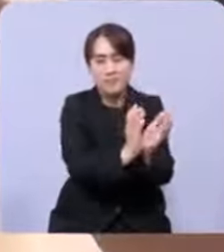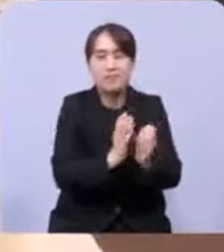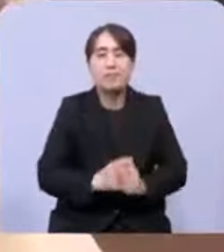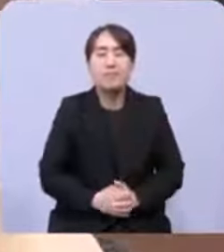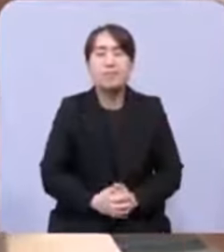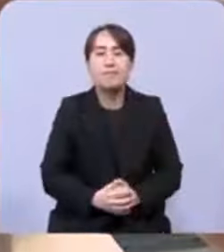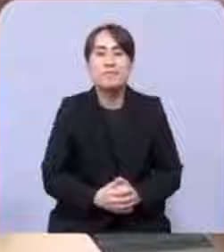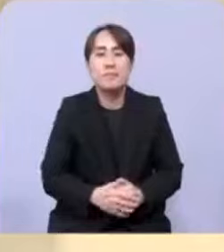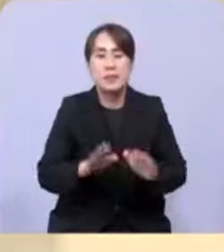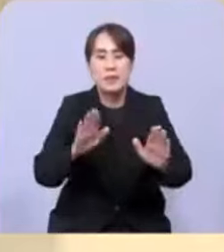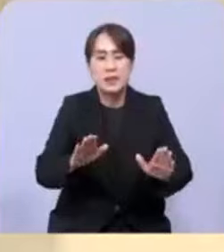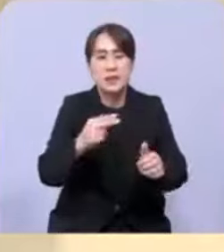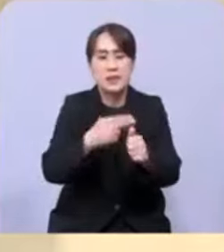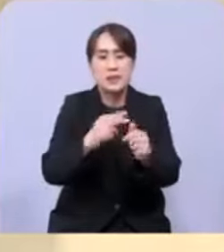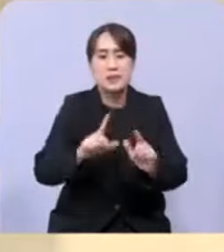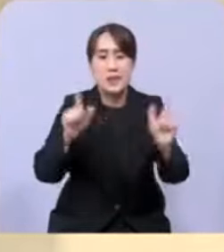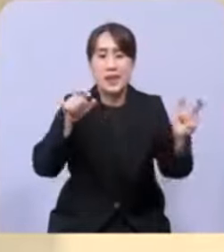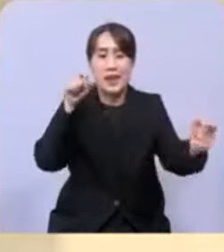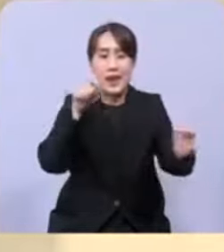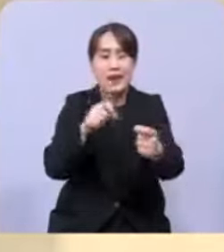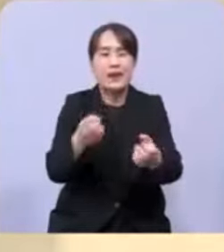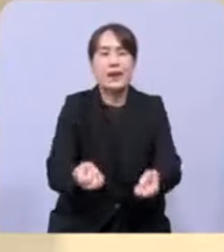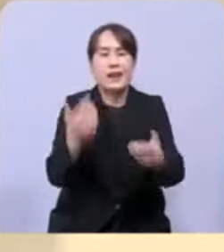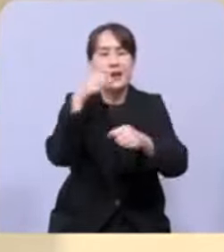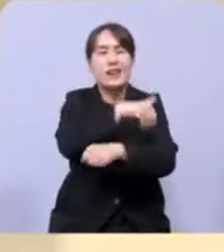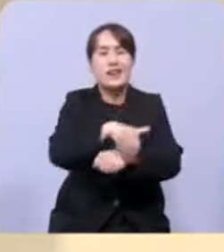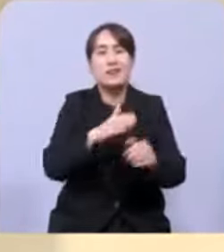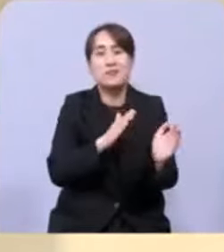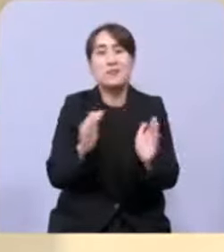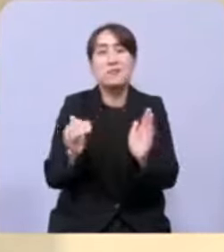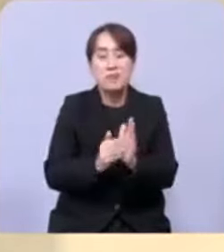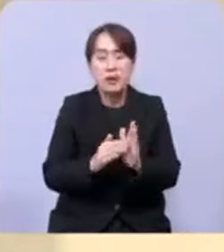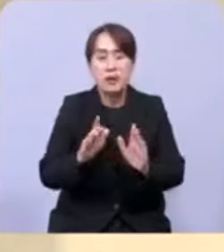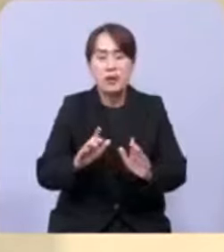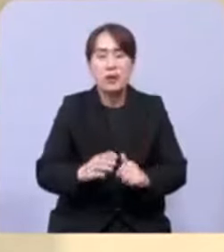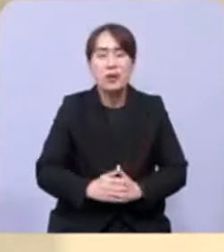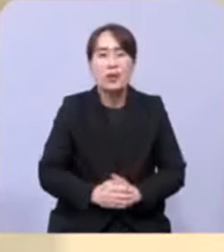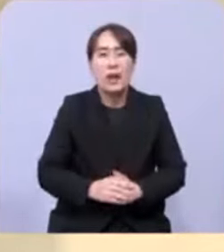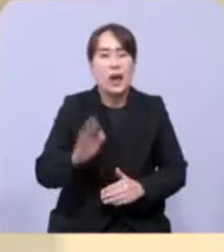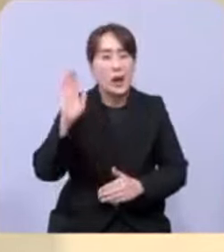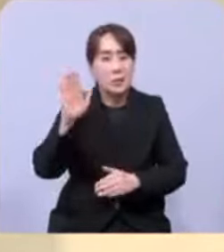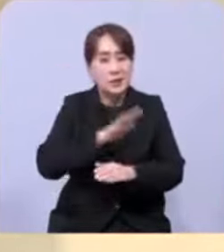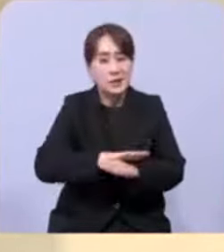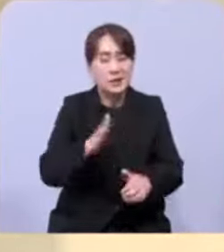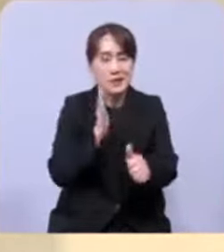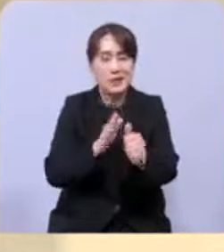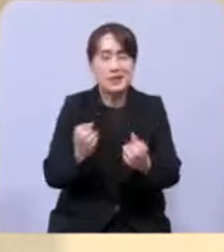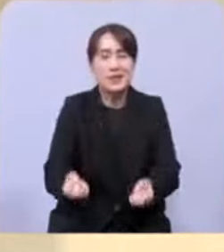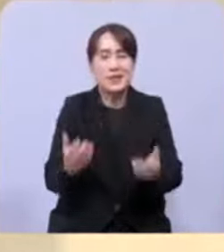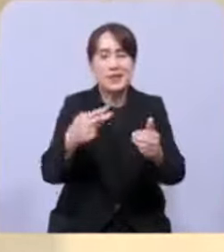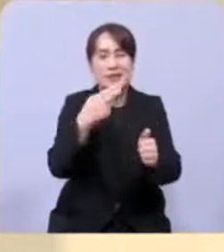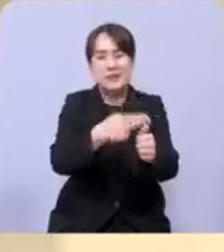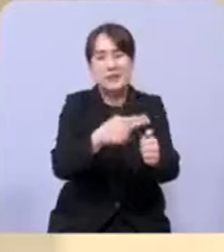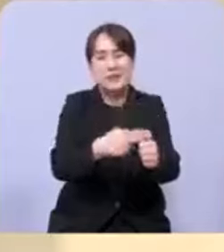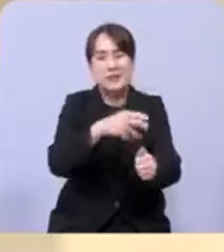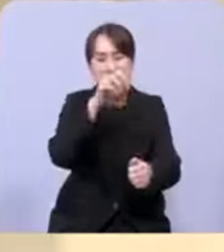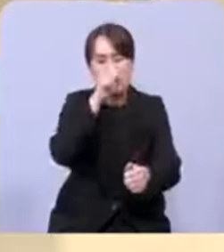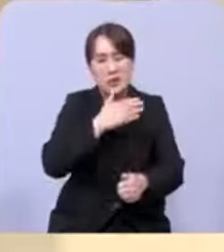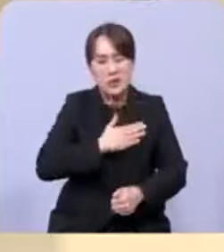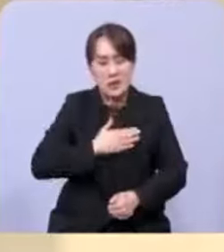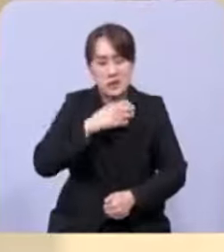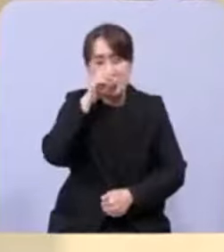이제 곧 스승의 날이어서 저희가 이런 행사를 기획 하게 되는데요 올해도 잘 부탁드리고 이번 행사가 선생님들께